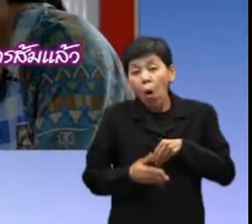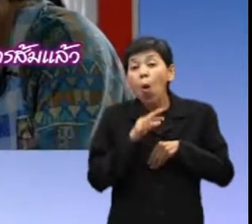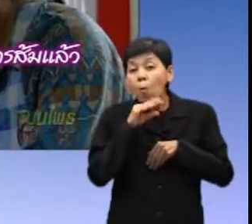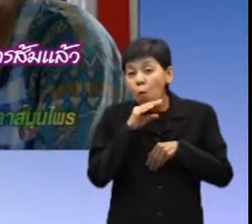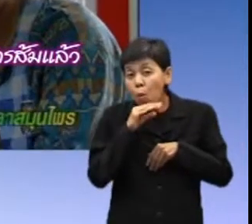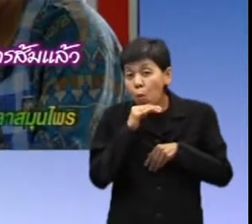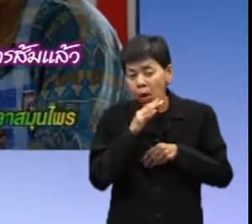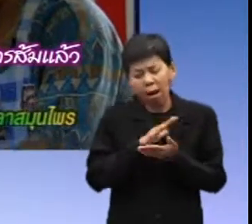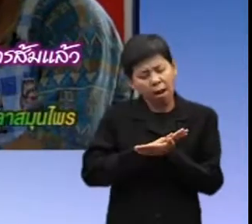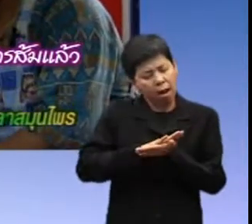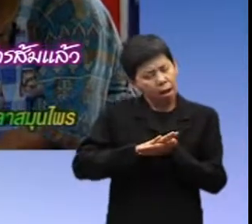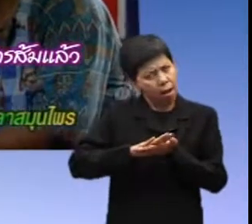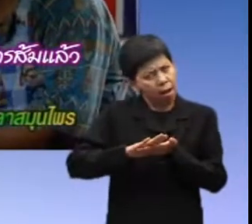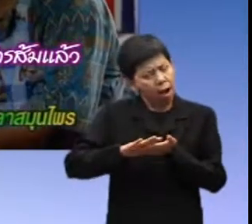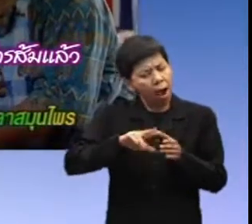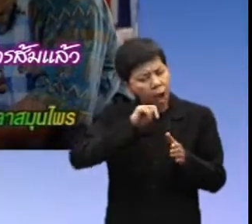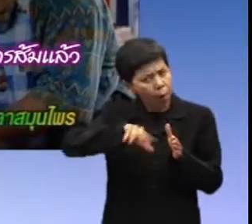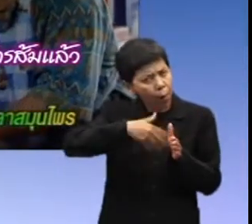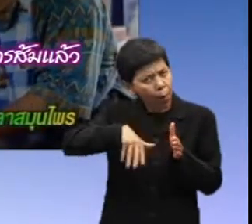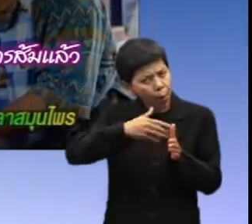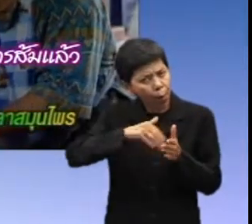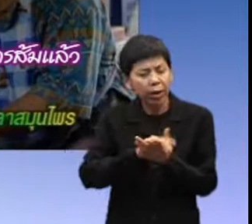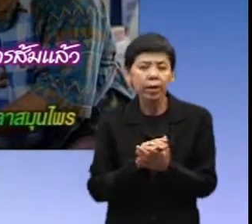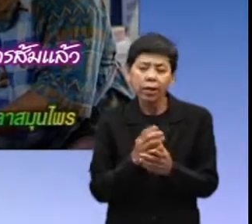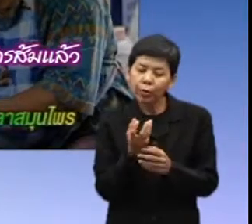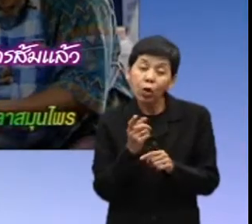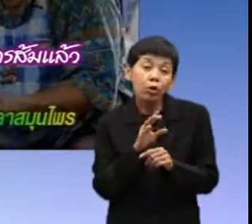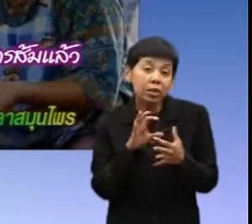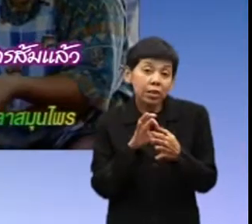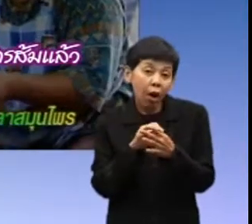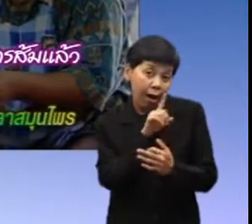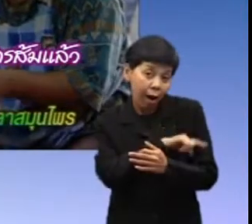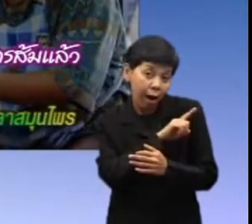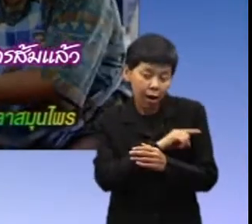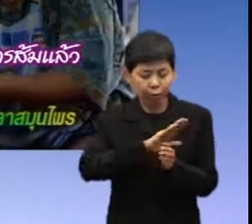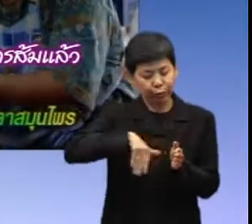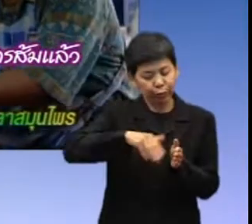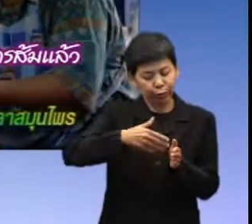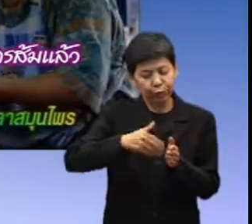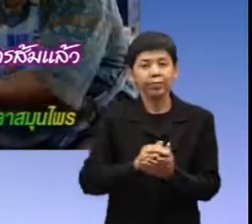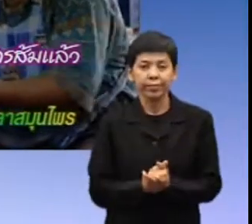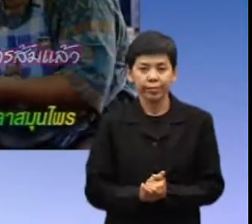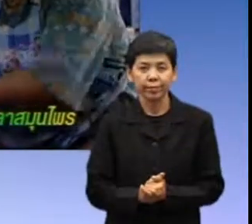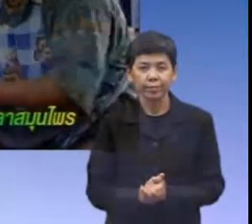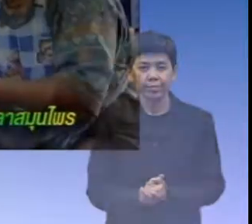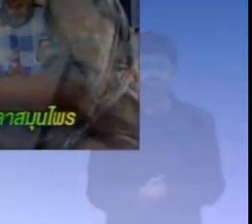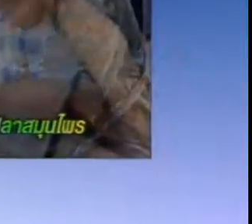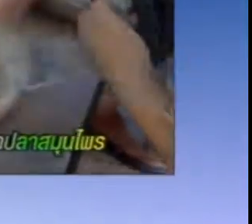ซึ่งเราล้างด้วยสารส้มเรียบร้อยแล้วนะคะมาใส่ในกลวย